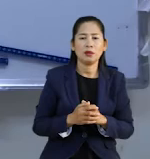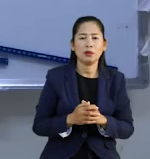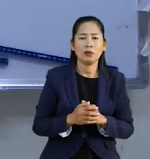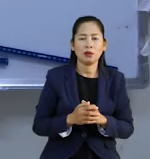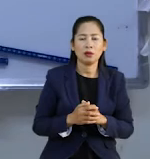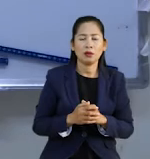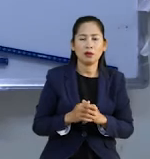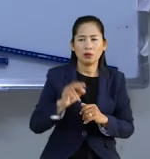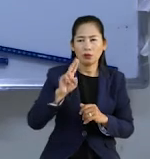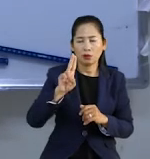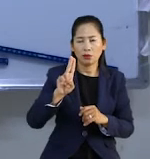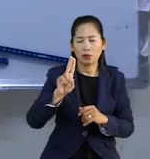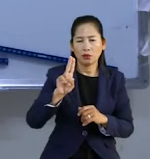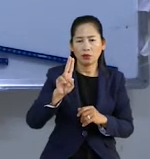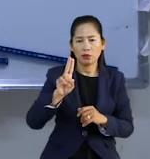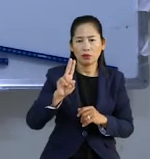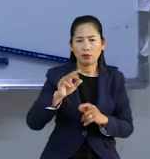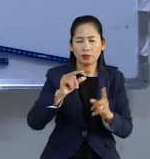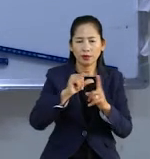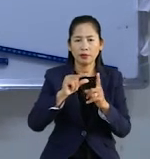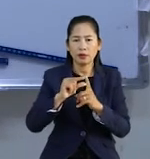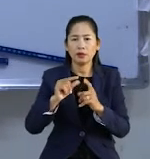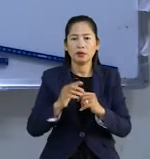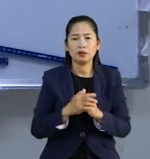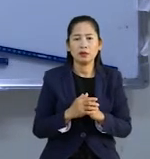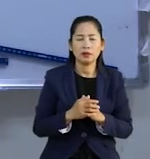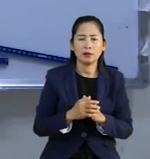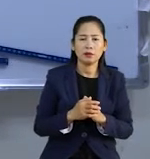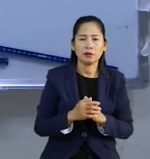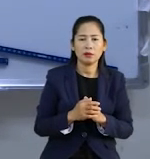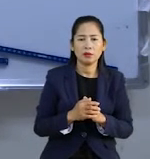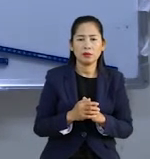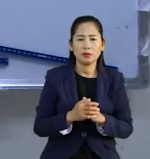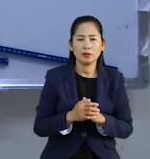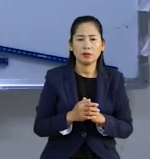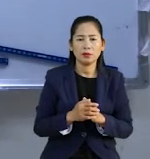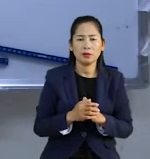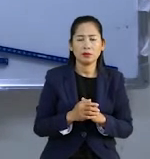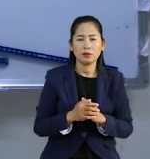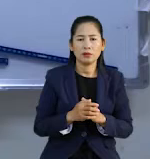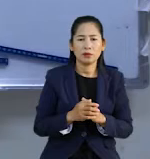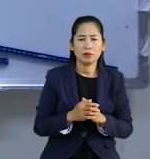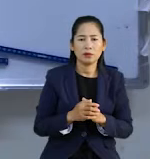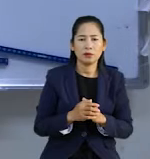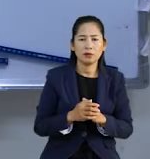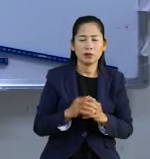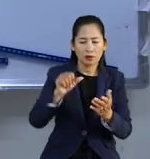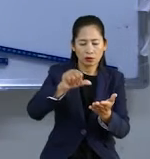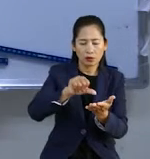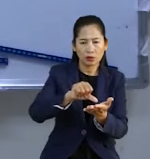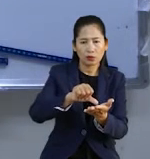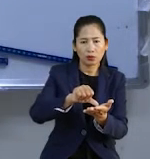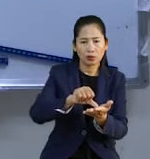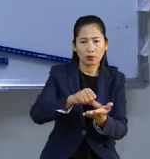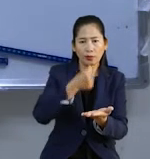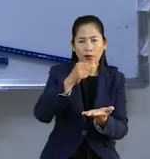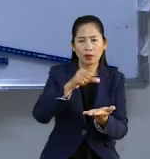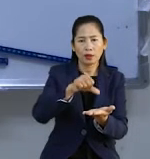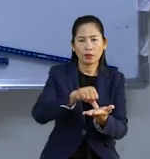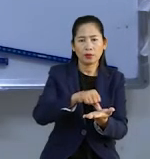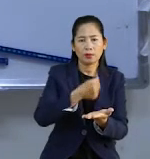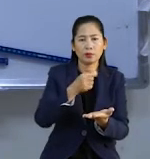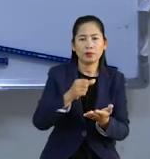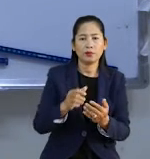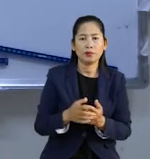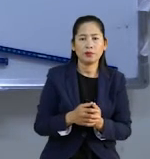เร็จอ่อบาดจังเปี้ยไปเตียดก่อนบาดโดยลูกครูบ้านอุทิศหอมใบแมงจังต้มปอบาดต้มปอโ